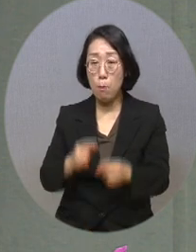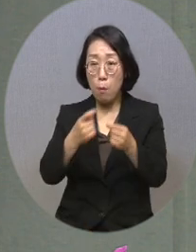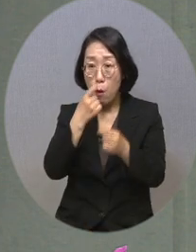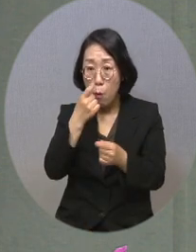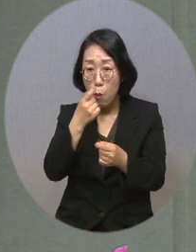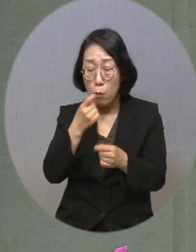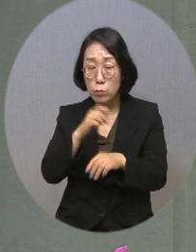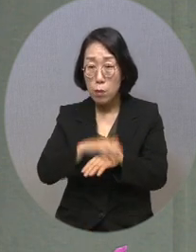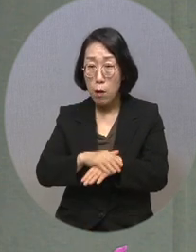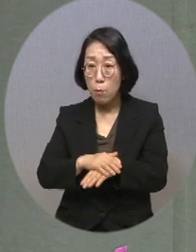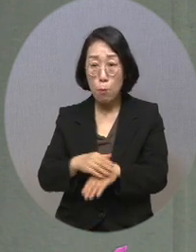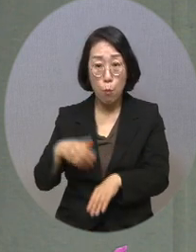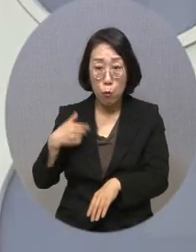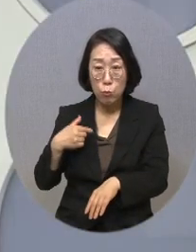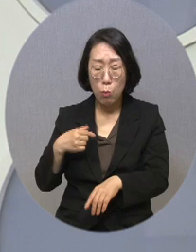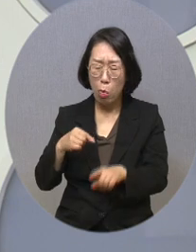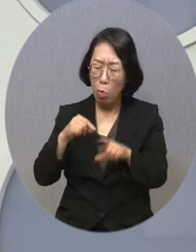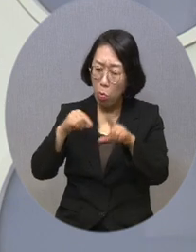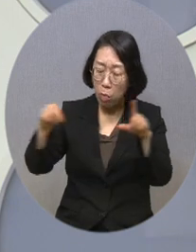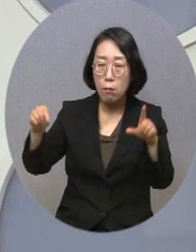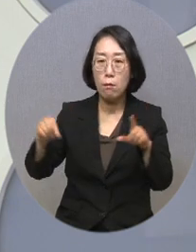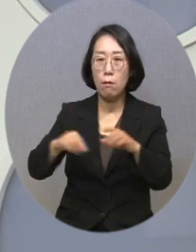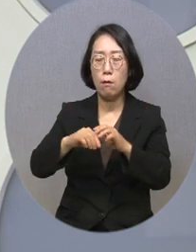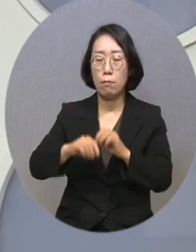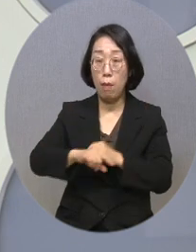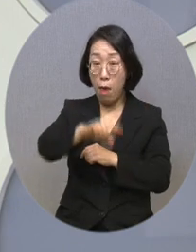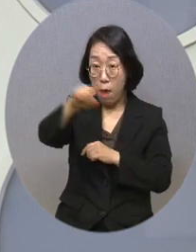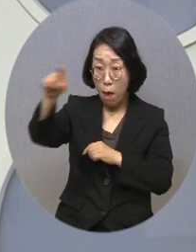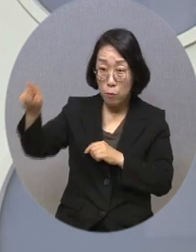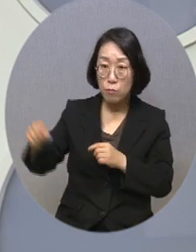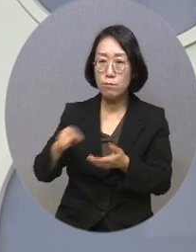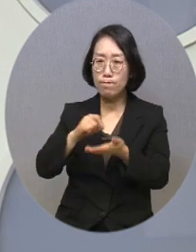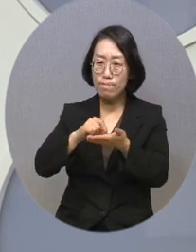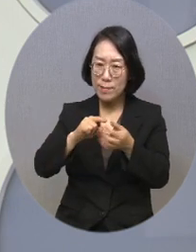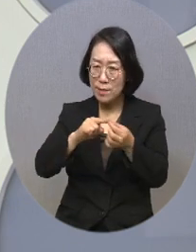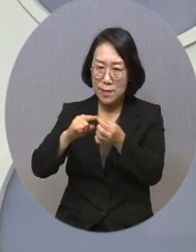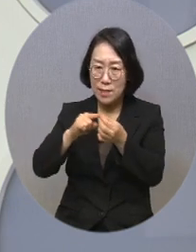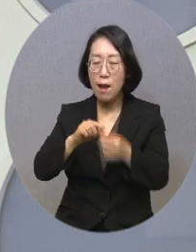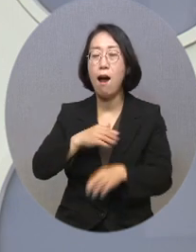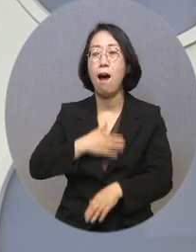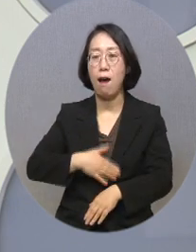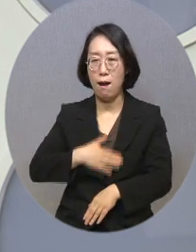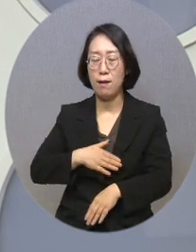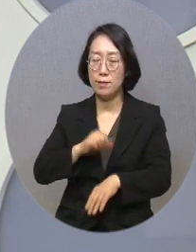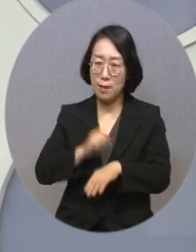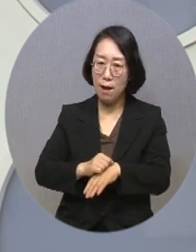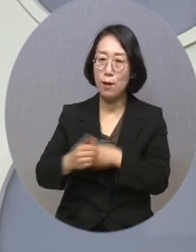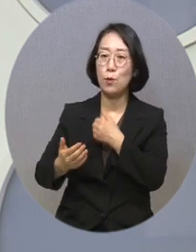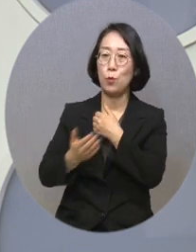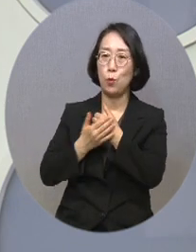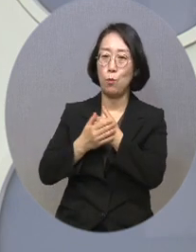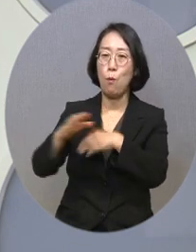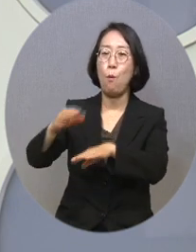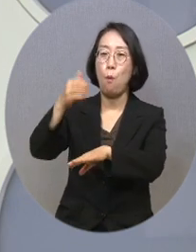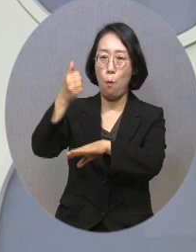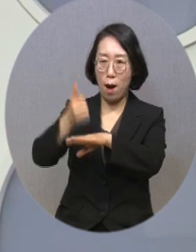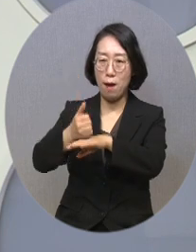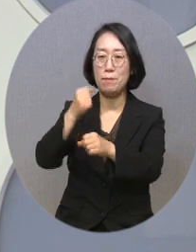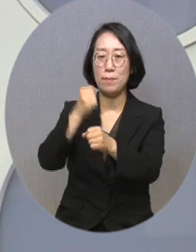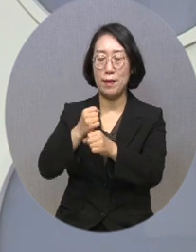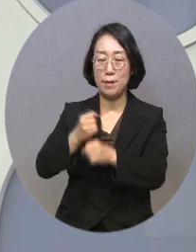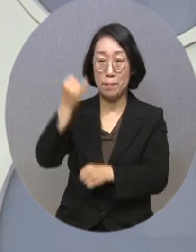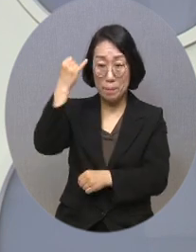제로 국가가 됐고 그리고 세종대왕께서 그러한 그 훈민정음을 토대로 우리가 한글을 지금